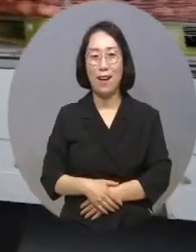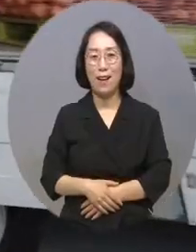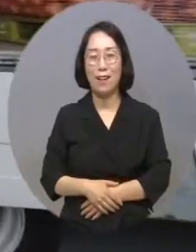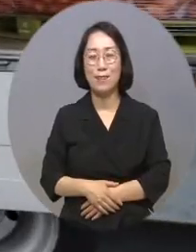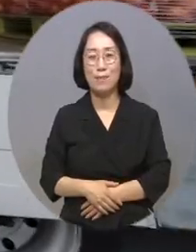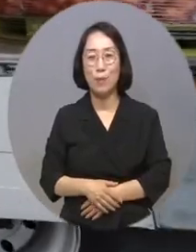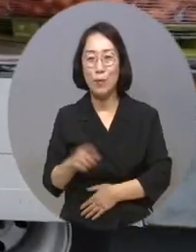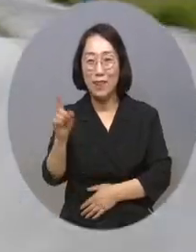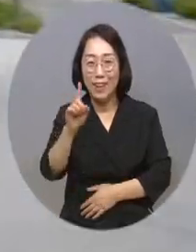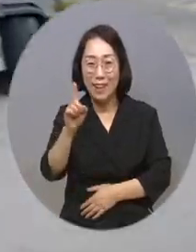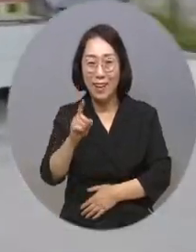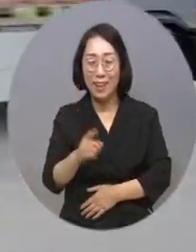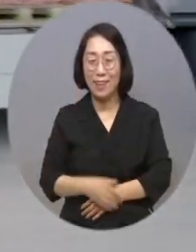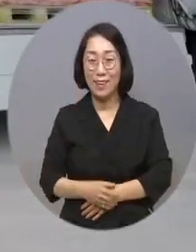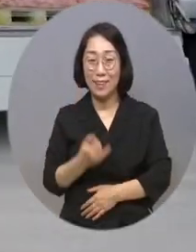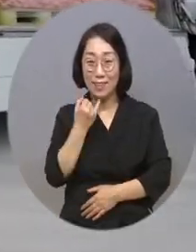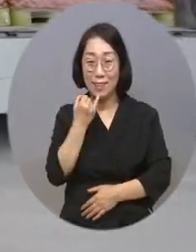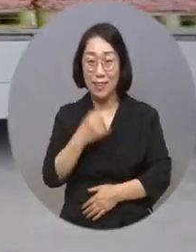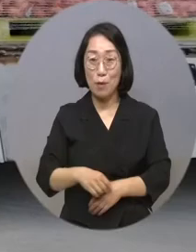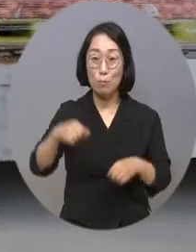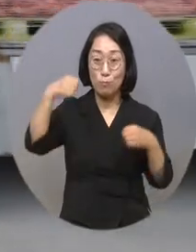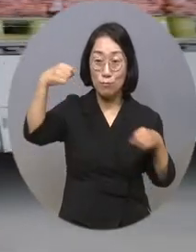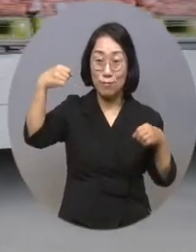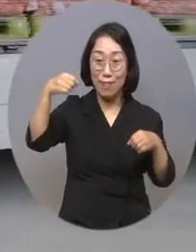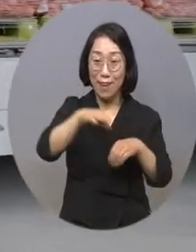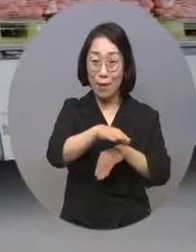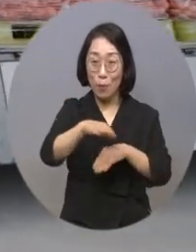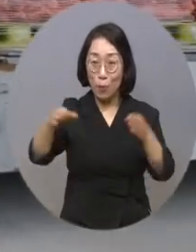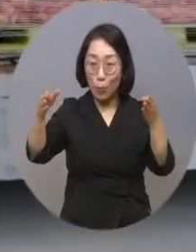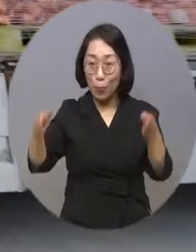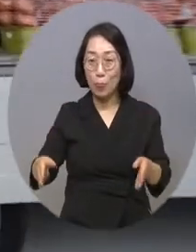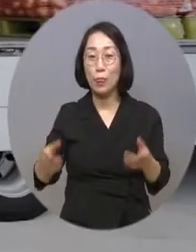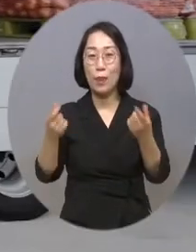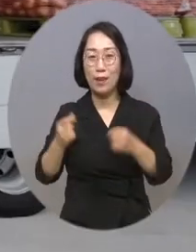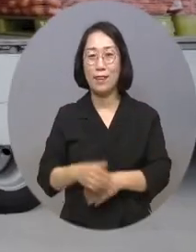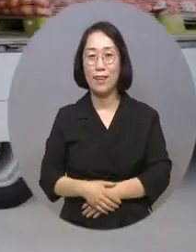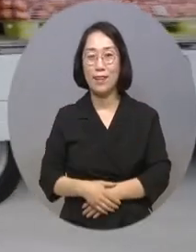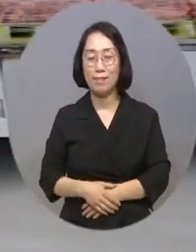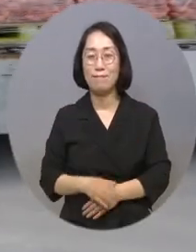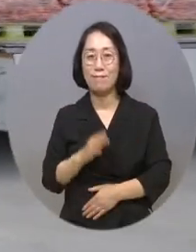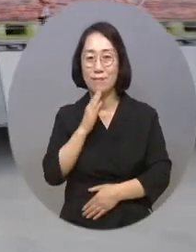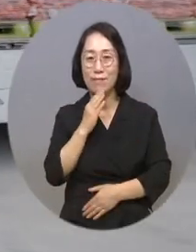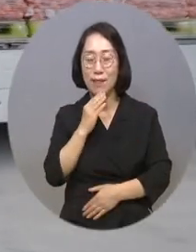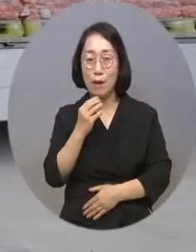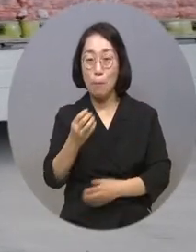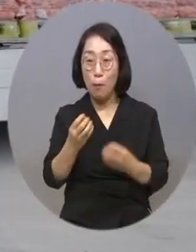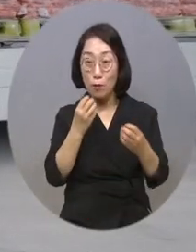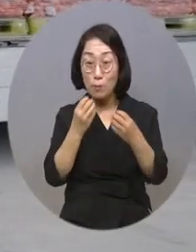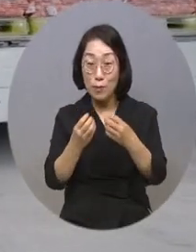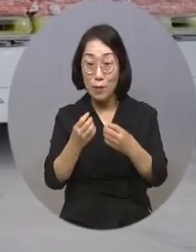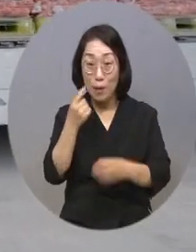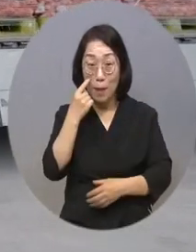어때요? 좋겠죠? 그럼 무대같이! 와, 양파는 너무 좋아. 그냥 먹으면서 하게?